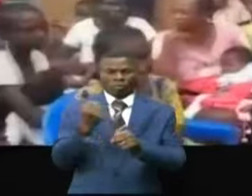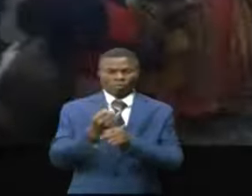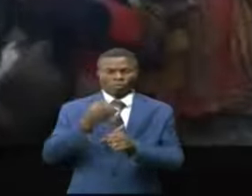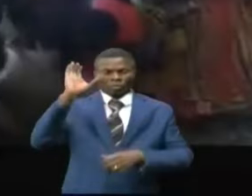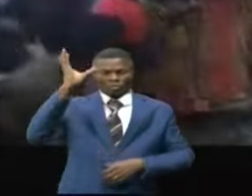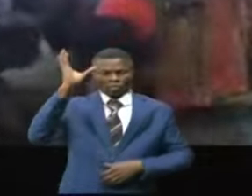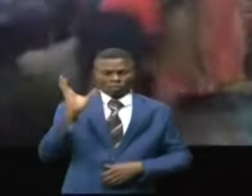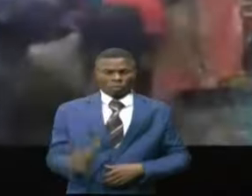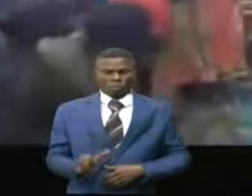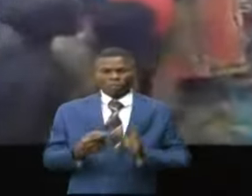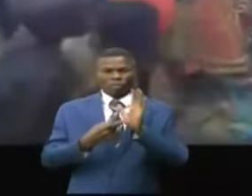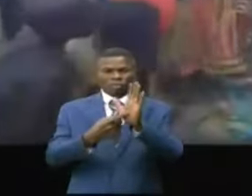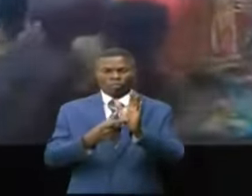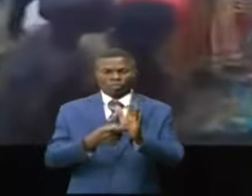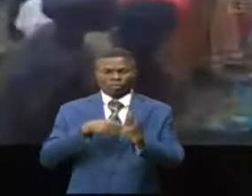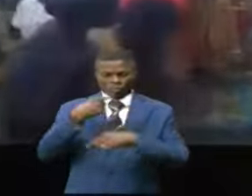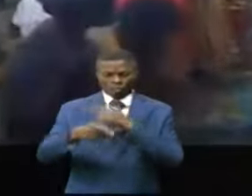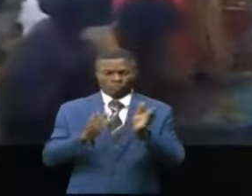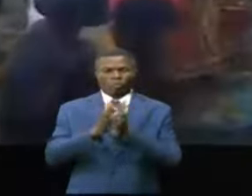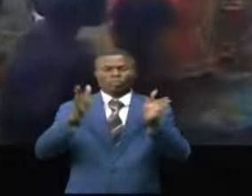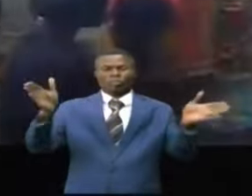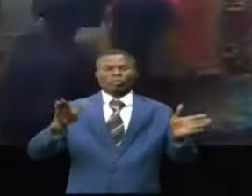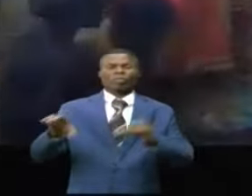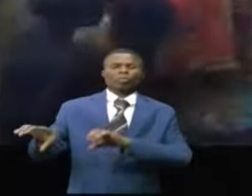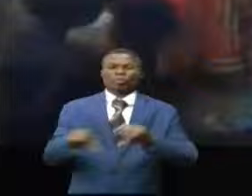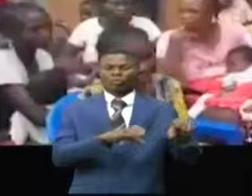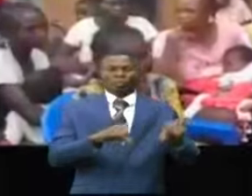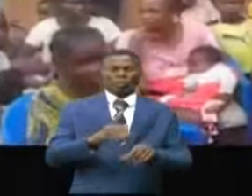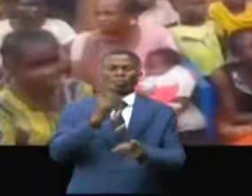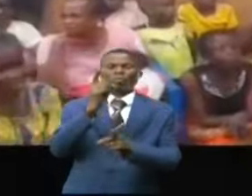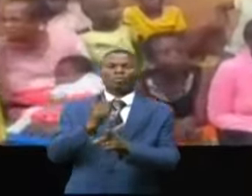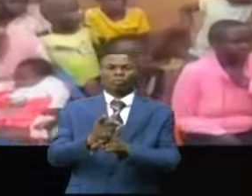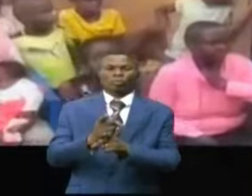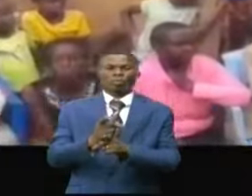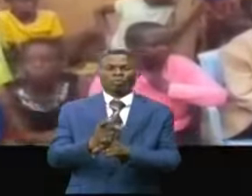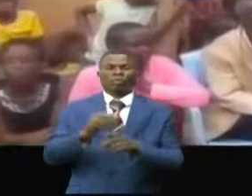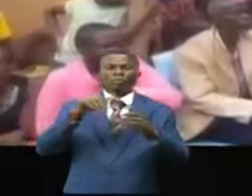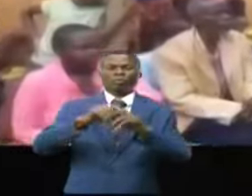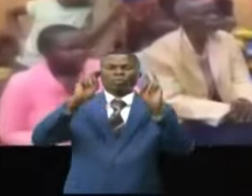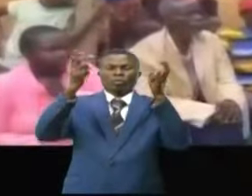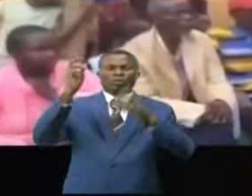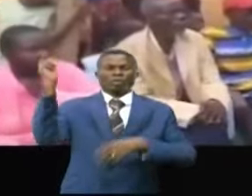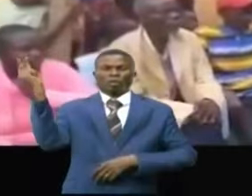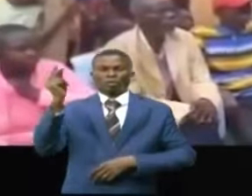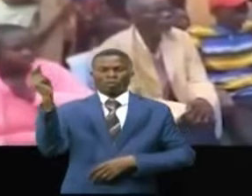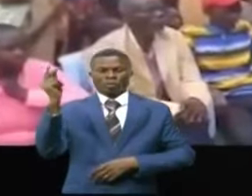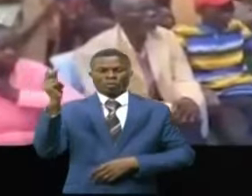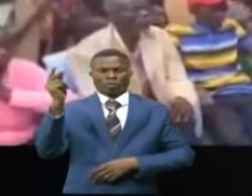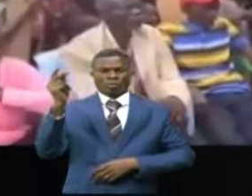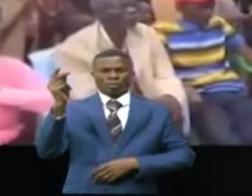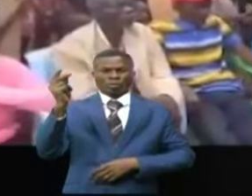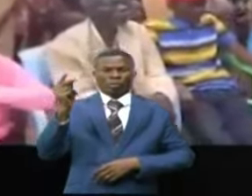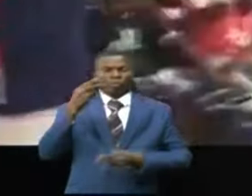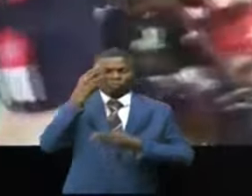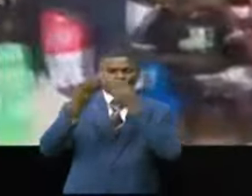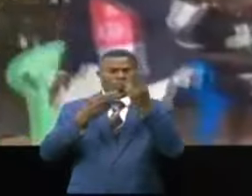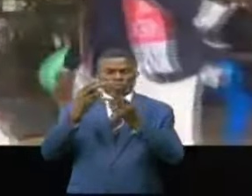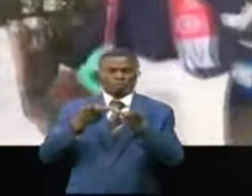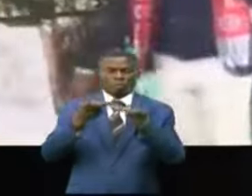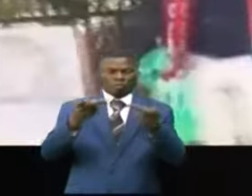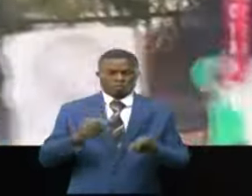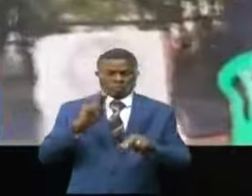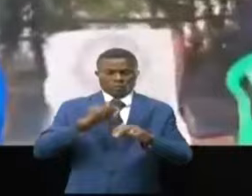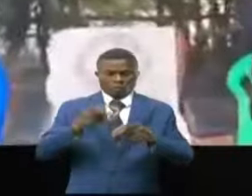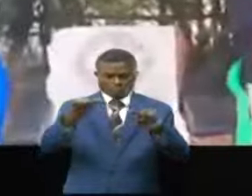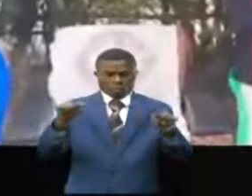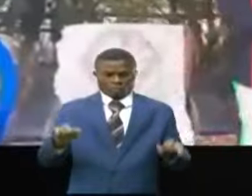marquée par le lancement officiel des activités proprement dites à Kikwit. Déjà, des visites et descentes